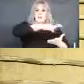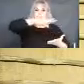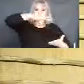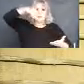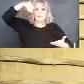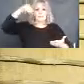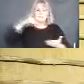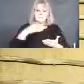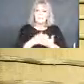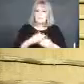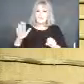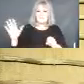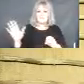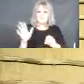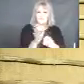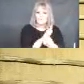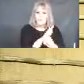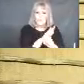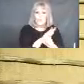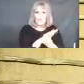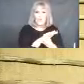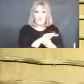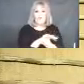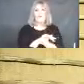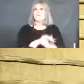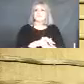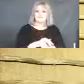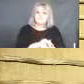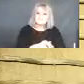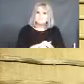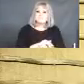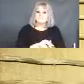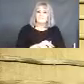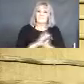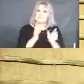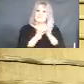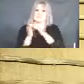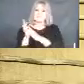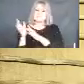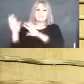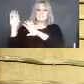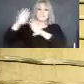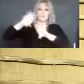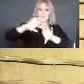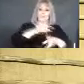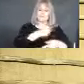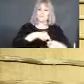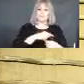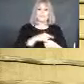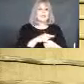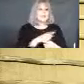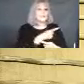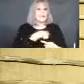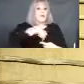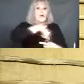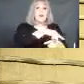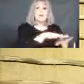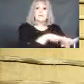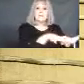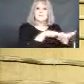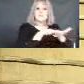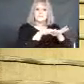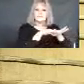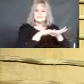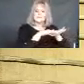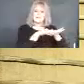met die Heilige Gees vervul en hulle die woord met vrymoedigheid verkondig. En al hierdie gelowiges het